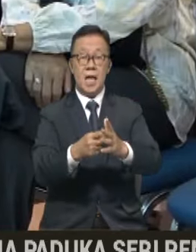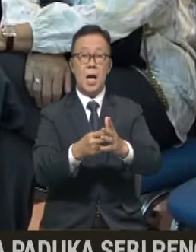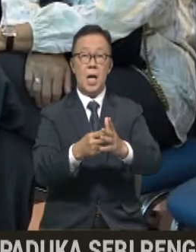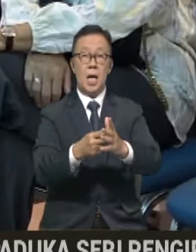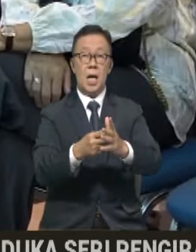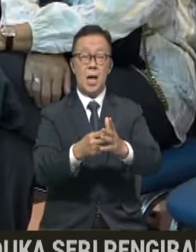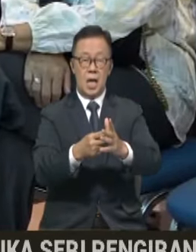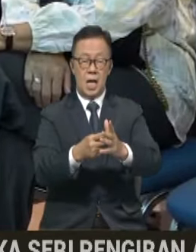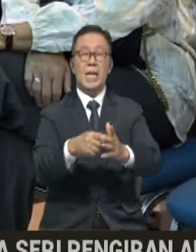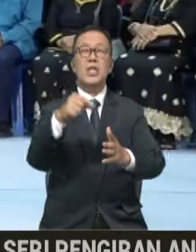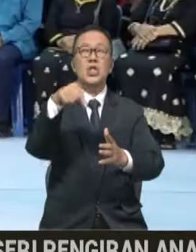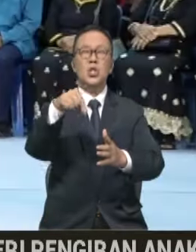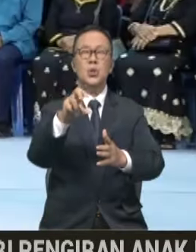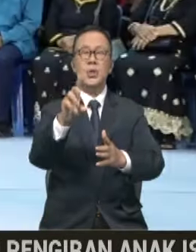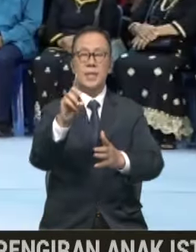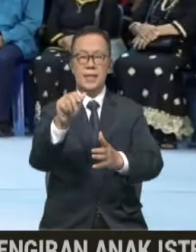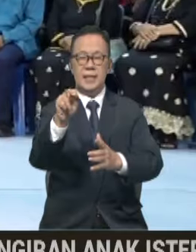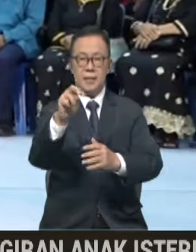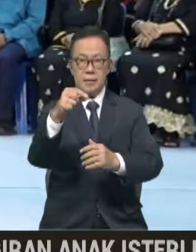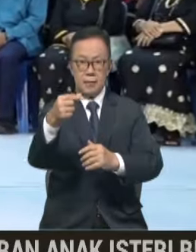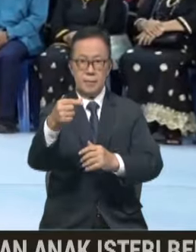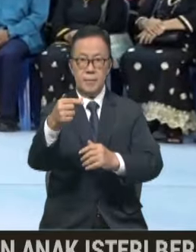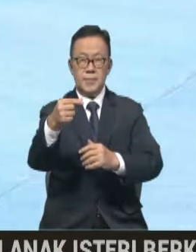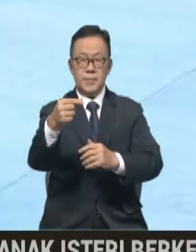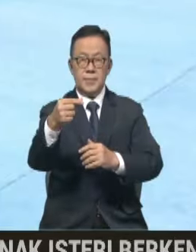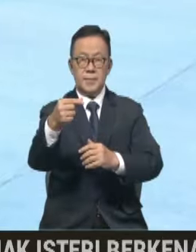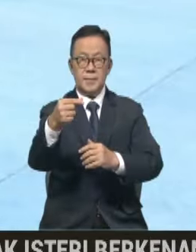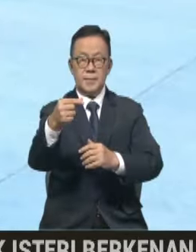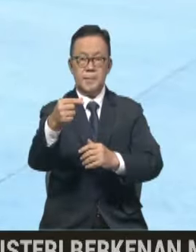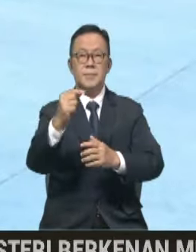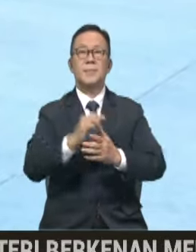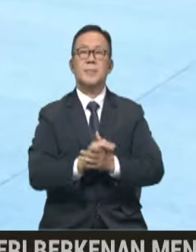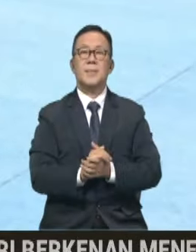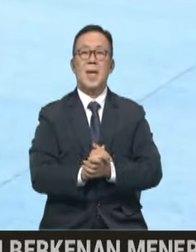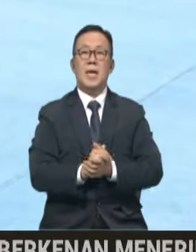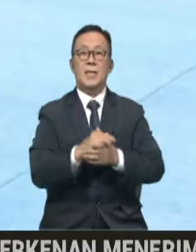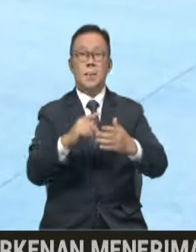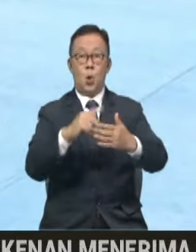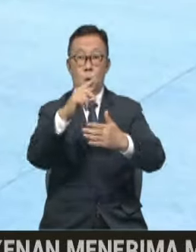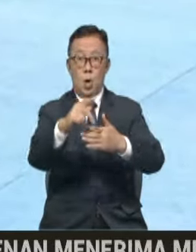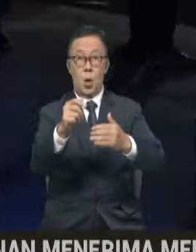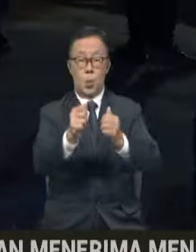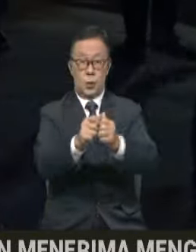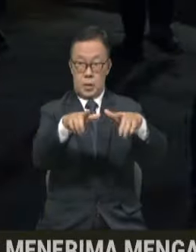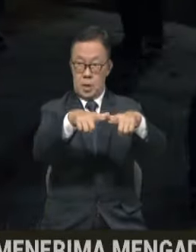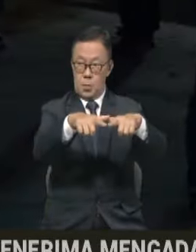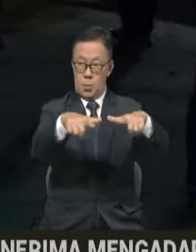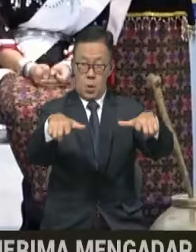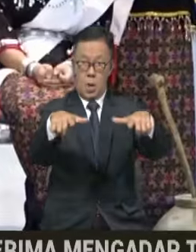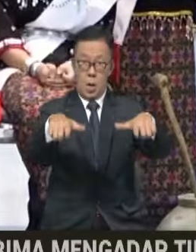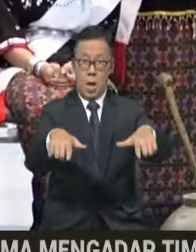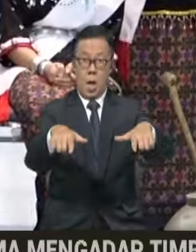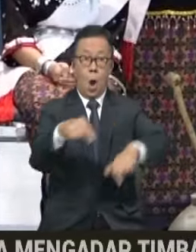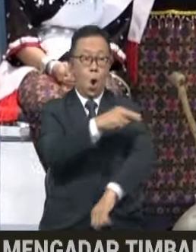Ukong dan Mukim Kiudang daerah Tutong membuka tirai pentas perayaan. Acara diadakan di kawasan lapang